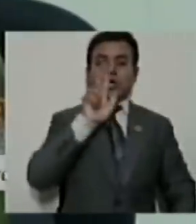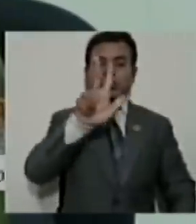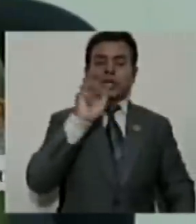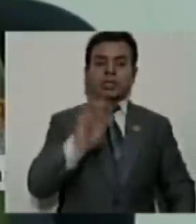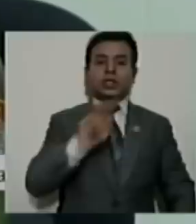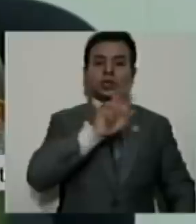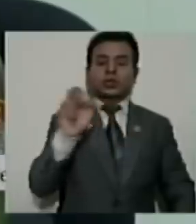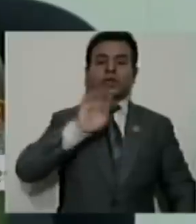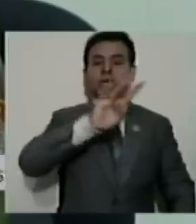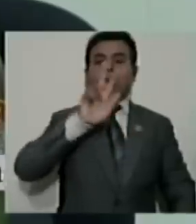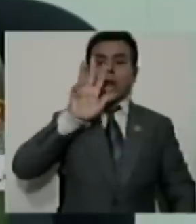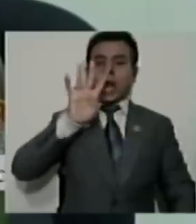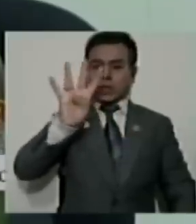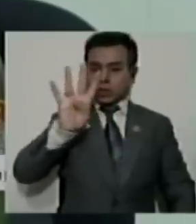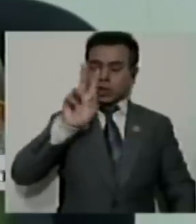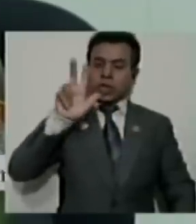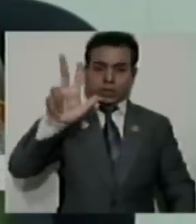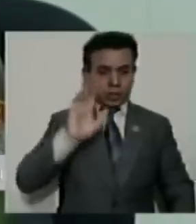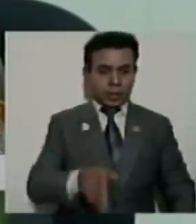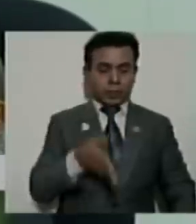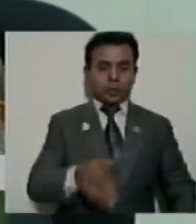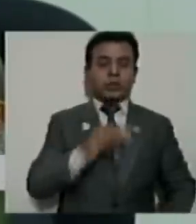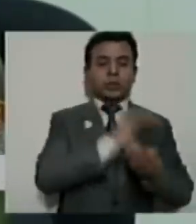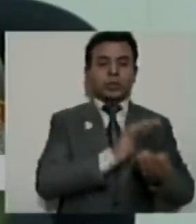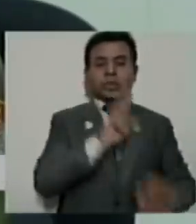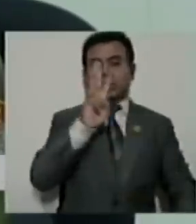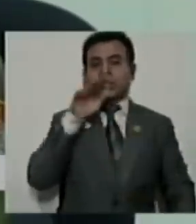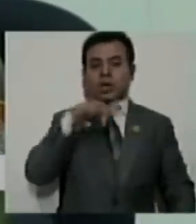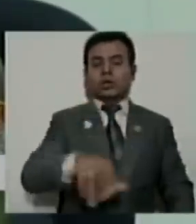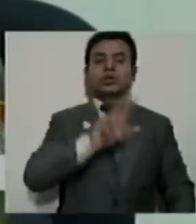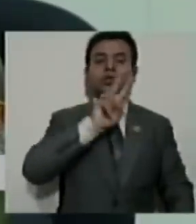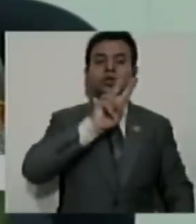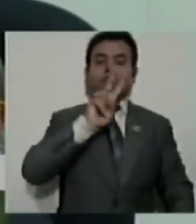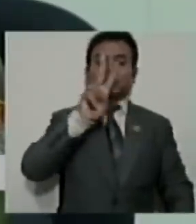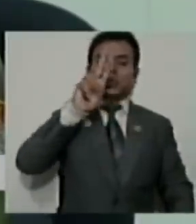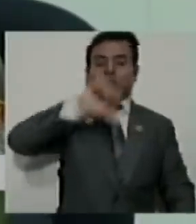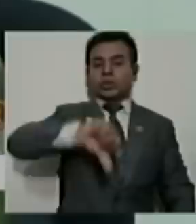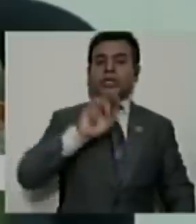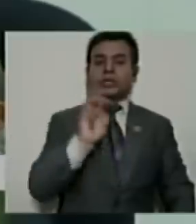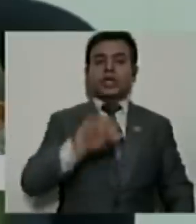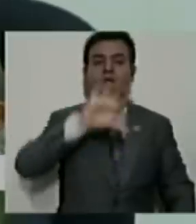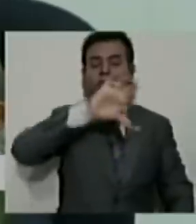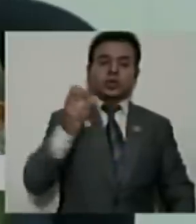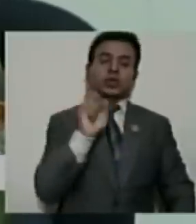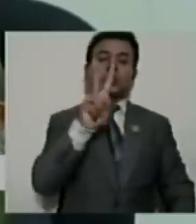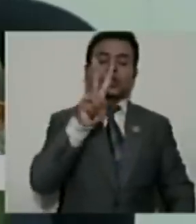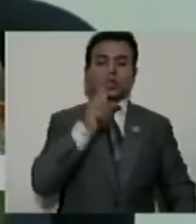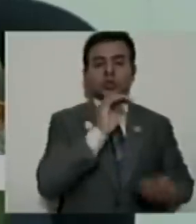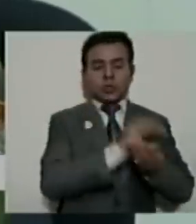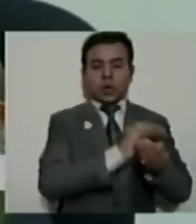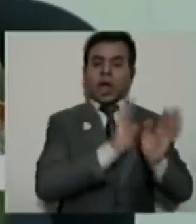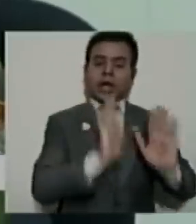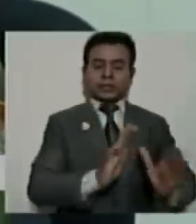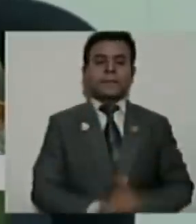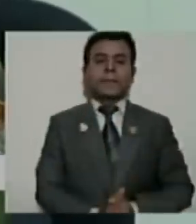আমরা প্রতিদিনই প্রায় 60 থেকে 70 হাজার PPE আমরা গ্রহণ করে থাকি এবং আমাদের বিতরণের মাত্রাও সেরকম। বর্তমানে